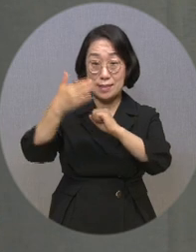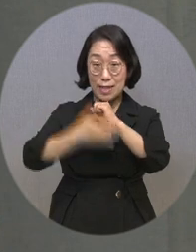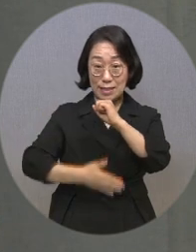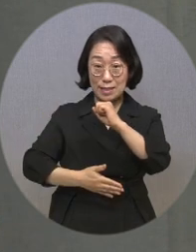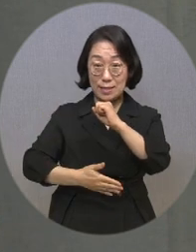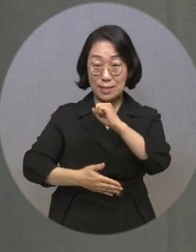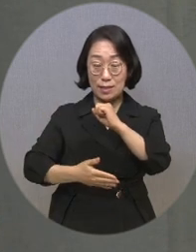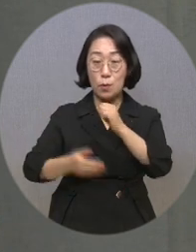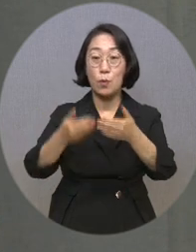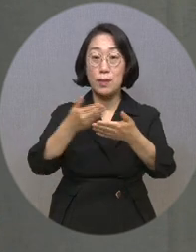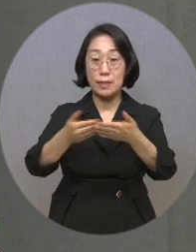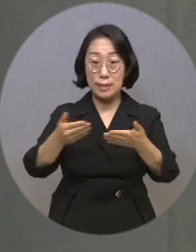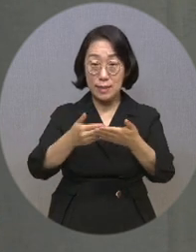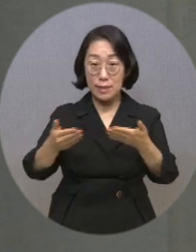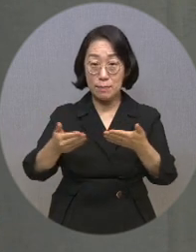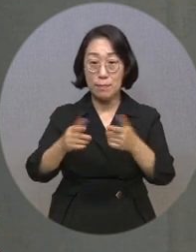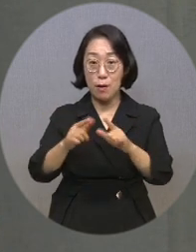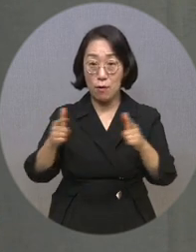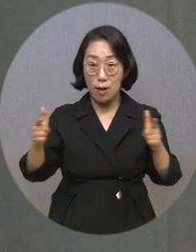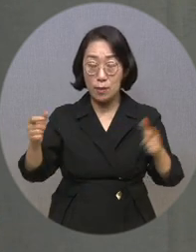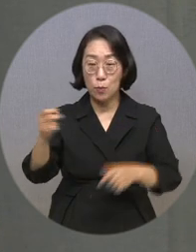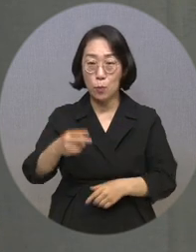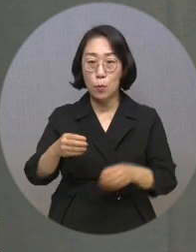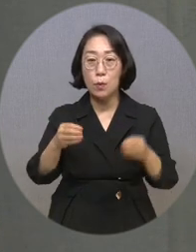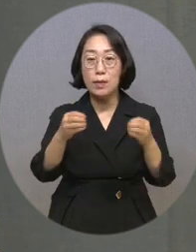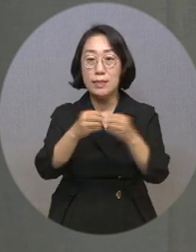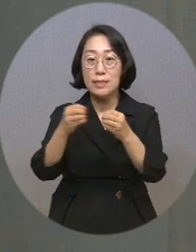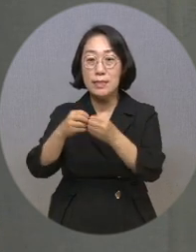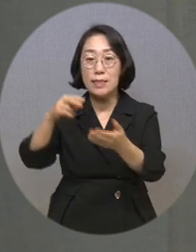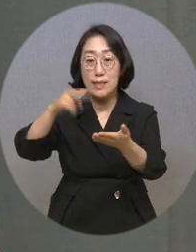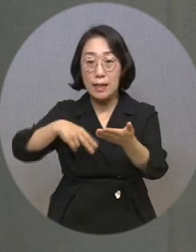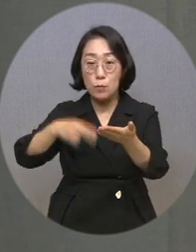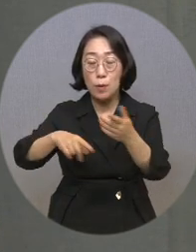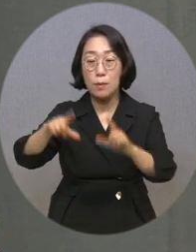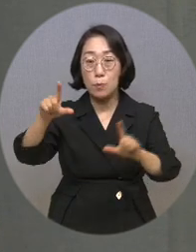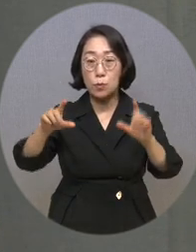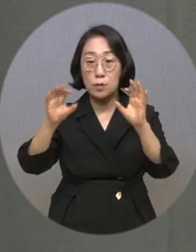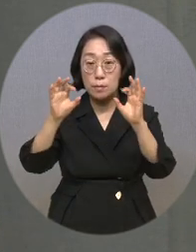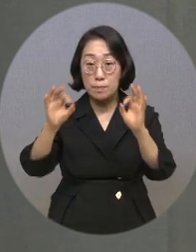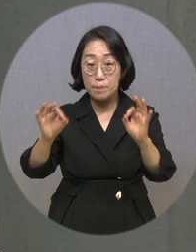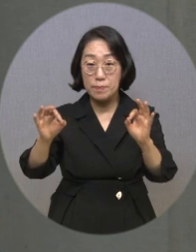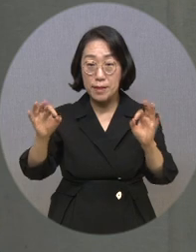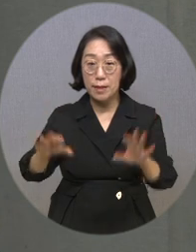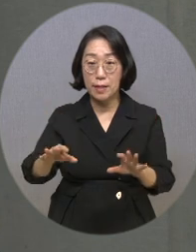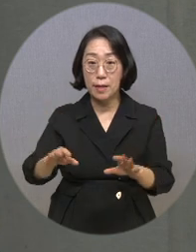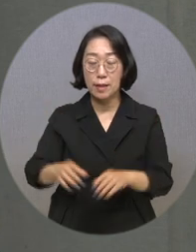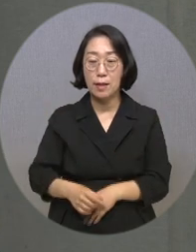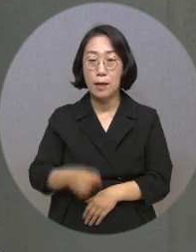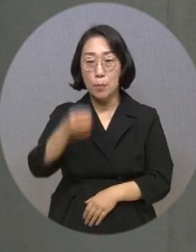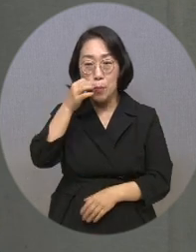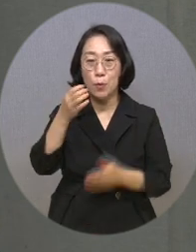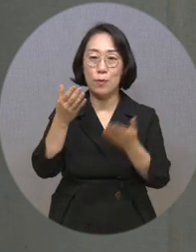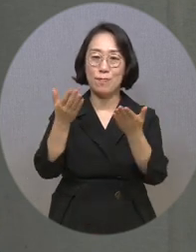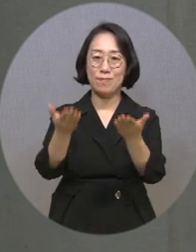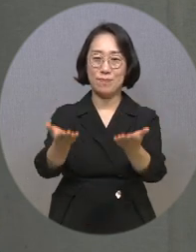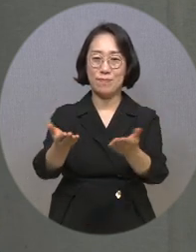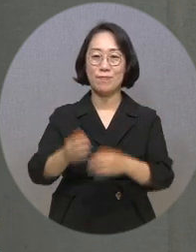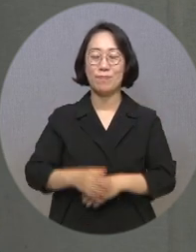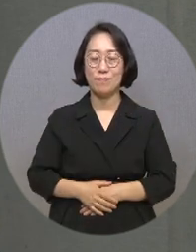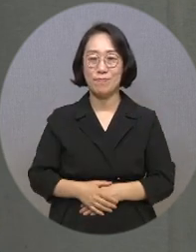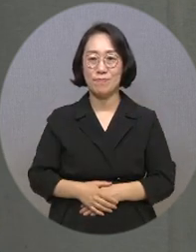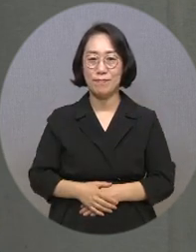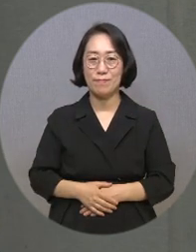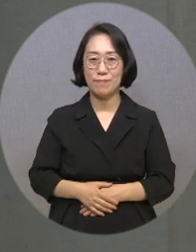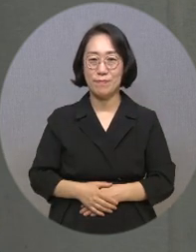그러니까 직접 그린 작품, 네. 그리고 시 낭송하는 모습을 네. 잠시 소개하도록 하겠습니다.